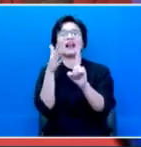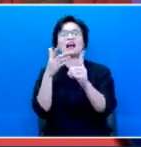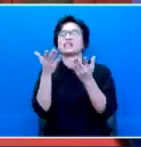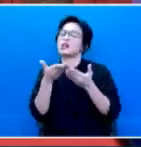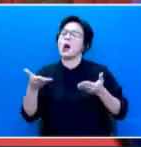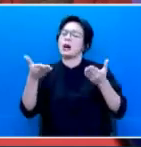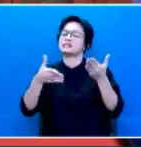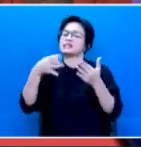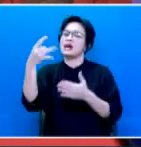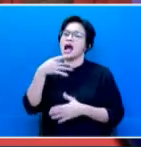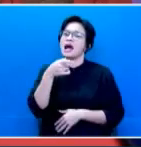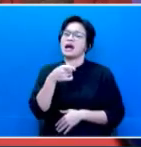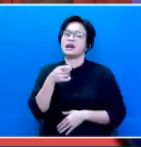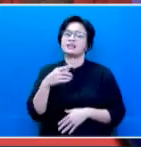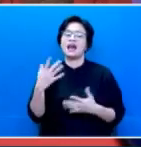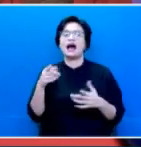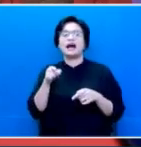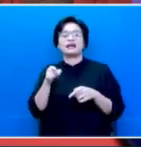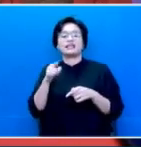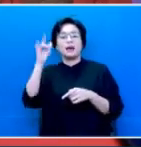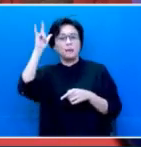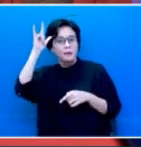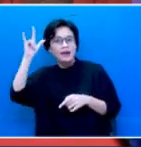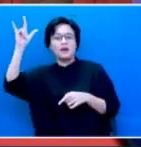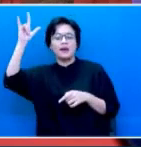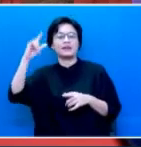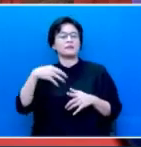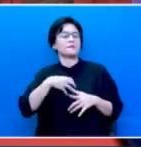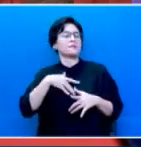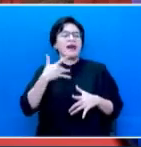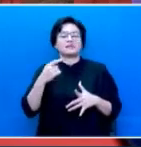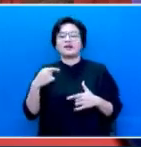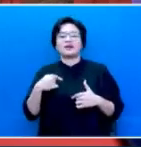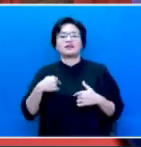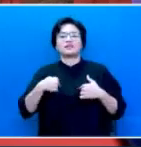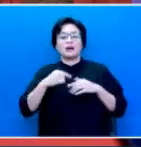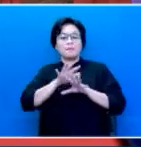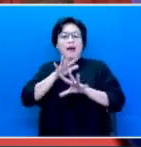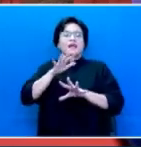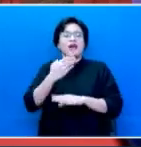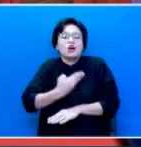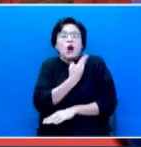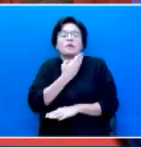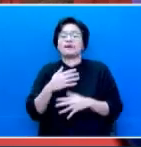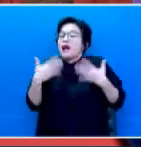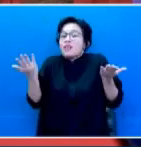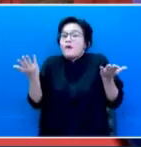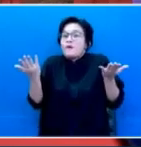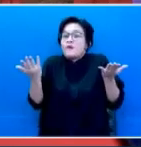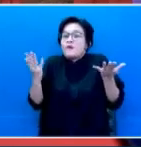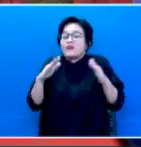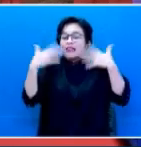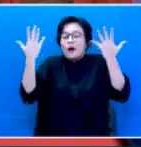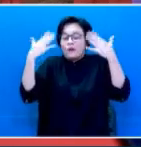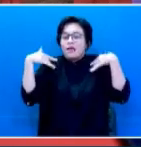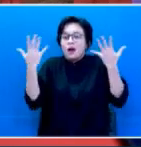yang membuat Mega eh membuat apa PDIP jadi korban dan sebagainya e kita kita belum tahu ee Saya kira dampak dari